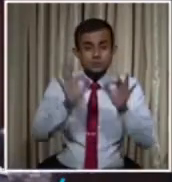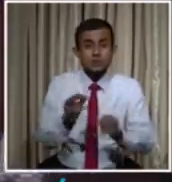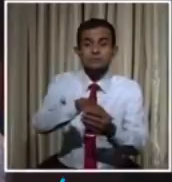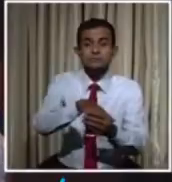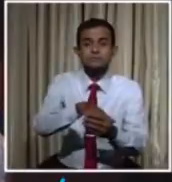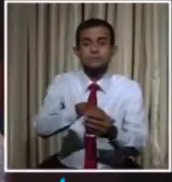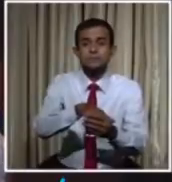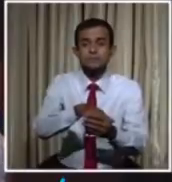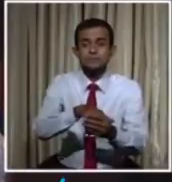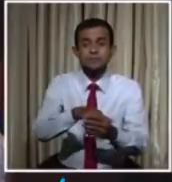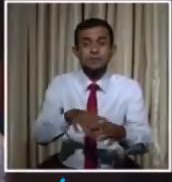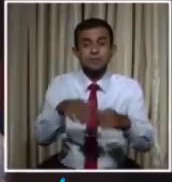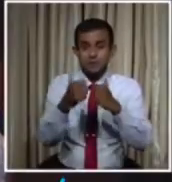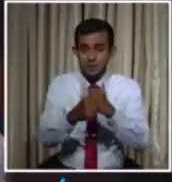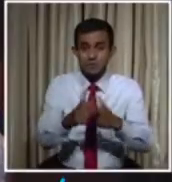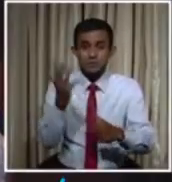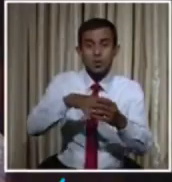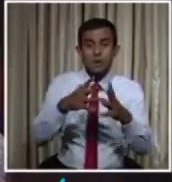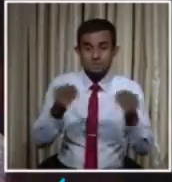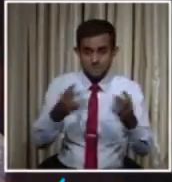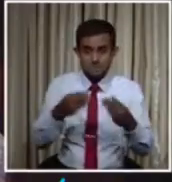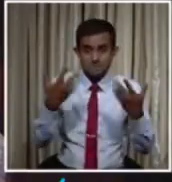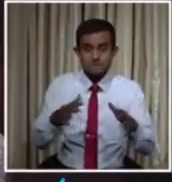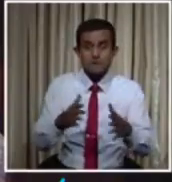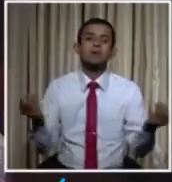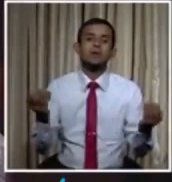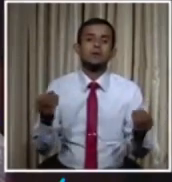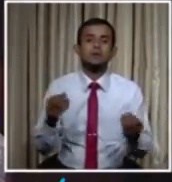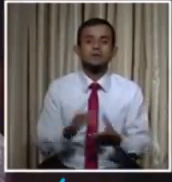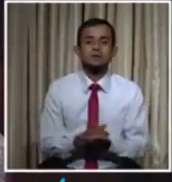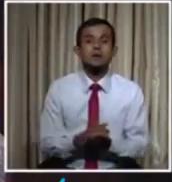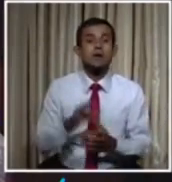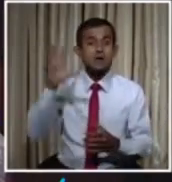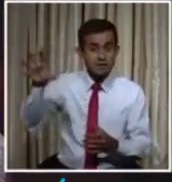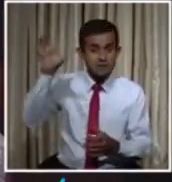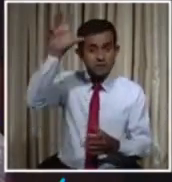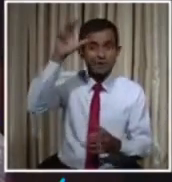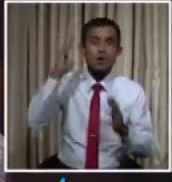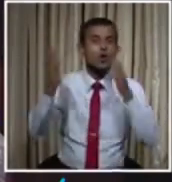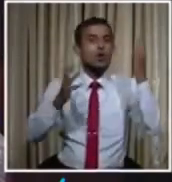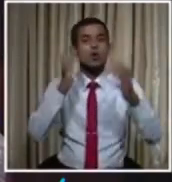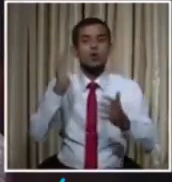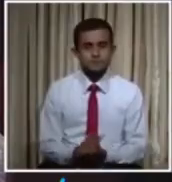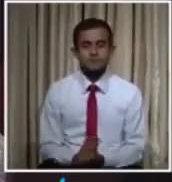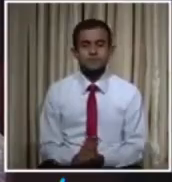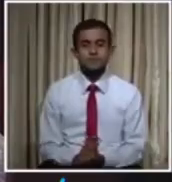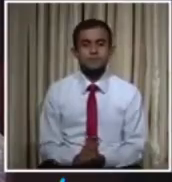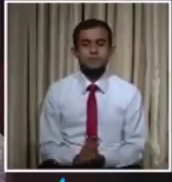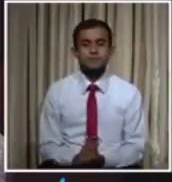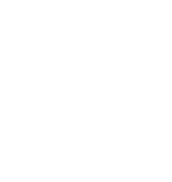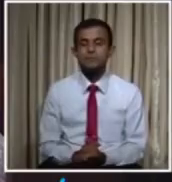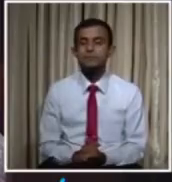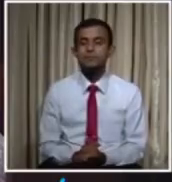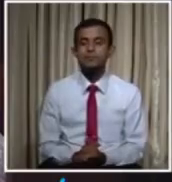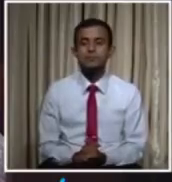තුලින් නිර්මාණශීලී විසඳුම් තුලින් මග හරවා ගන්නට රටවල් වලටත් ලෝකයටත් හැකියාව ලැබුණා. අපි හැමෝම